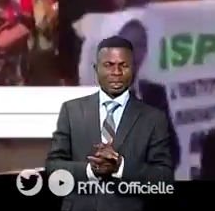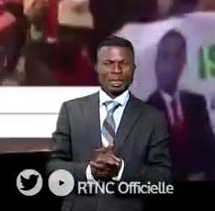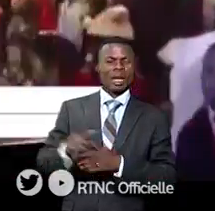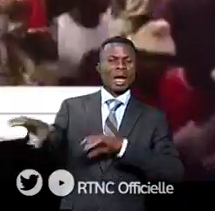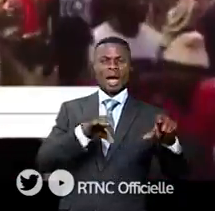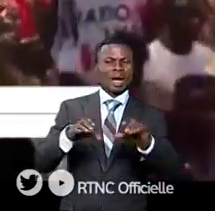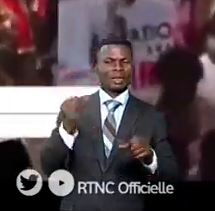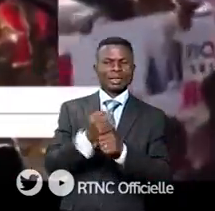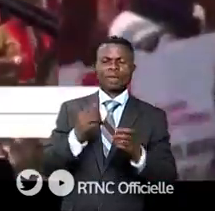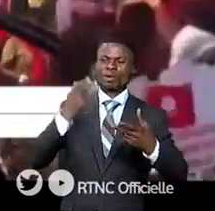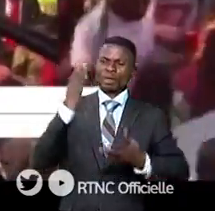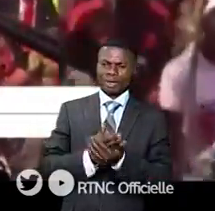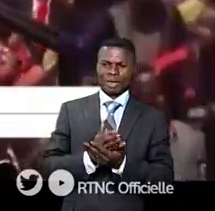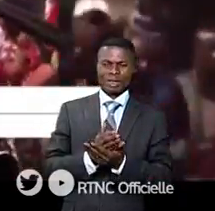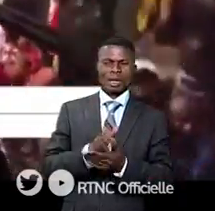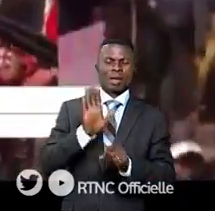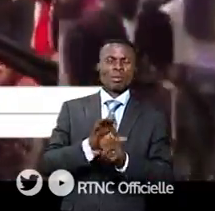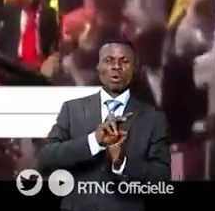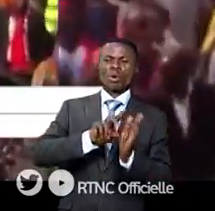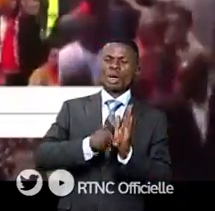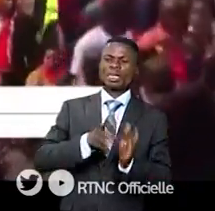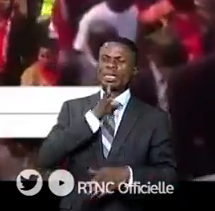paralysé Bukavu pendant des longues heures.